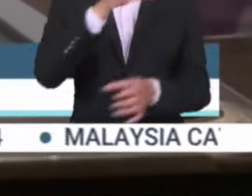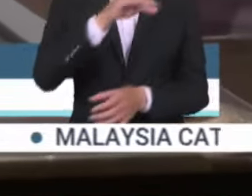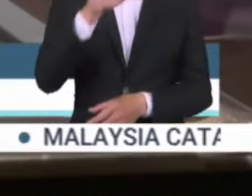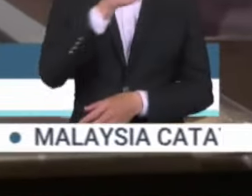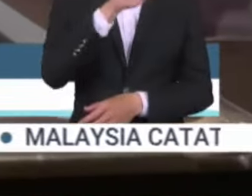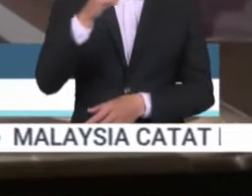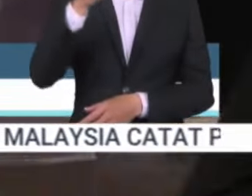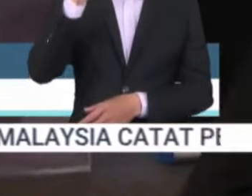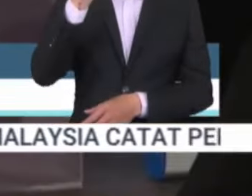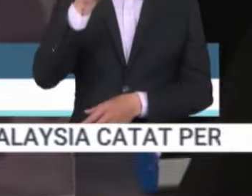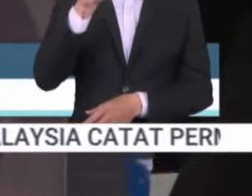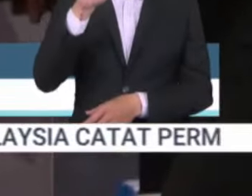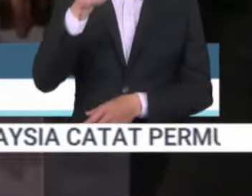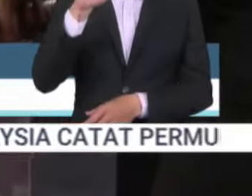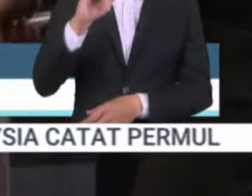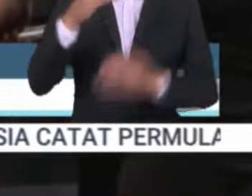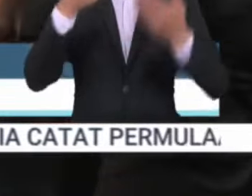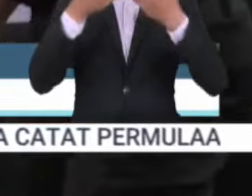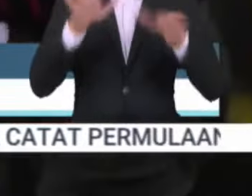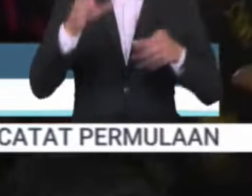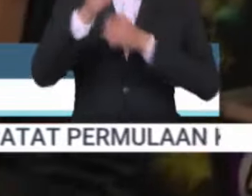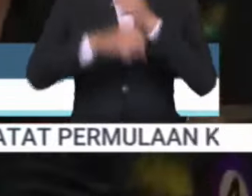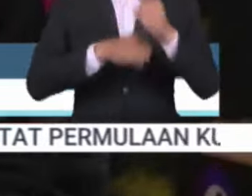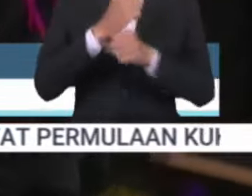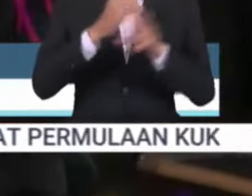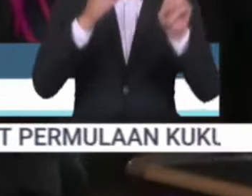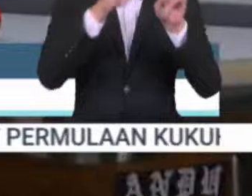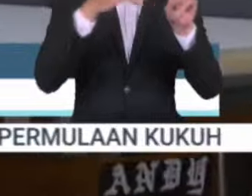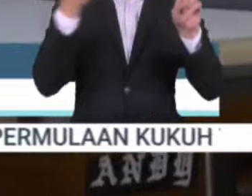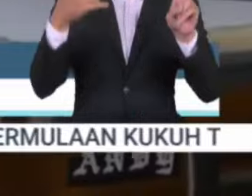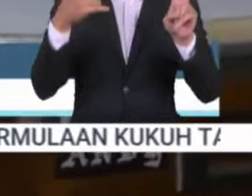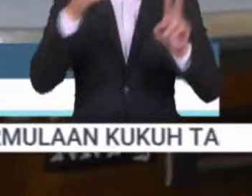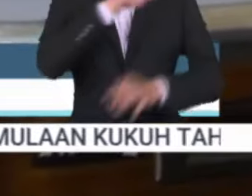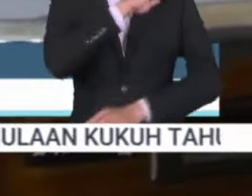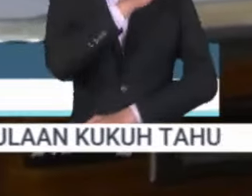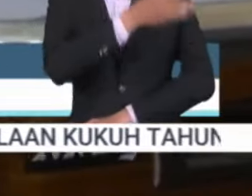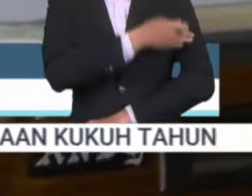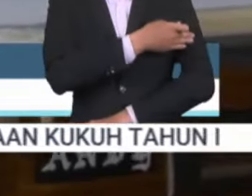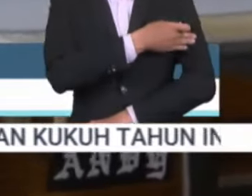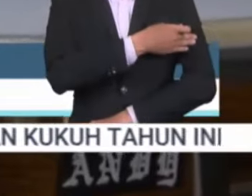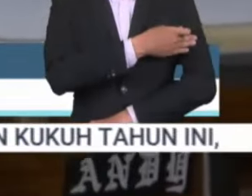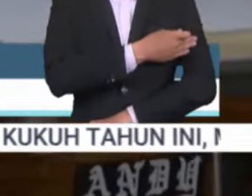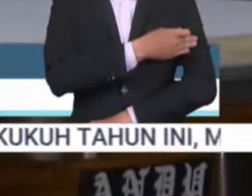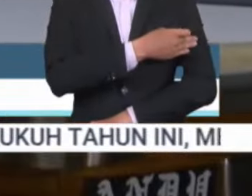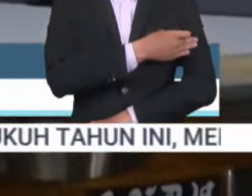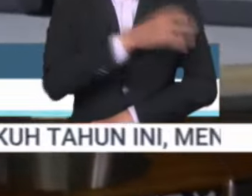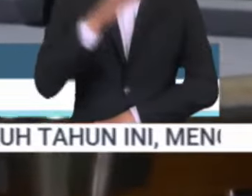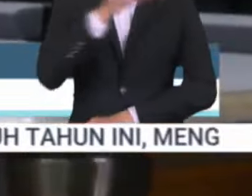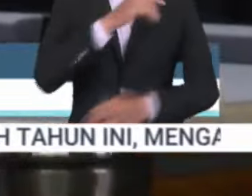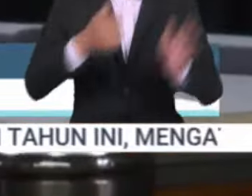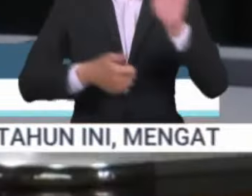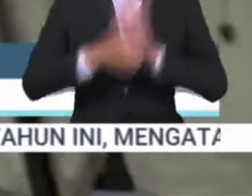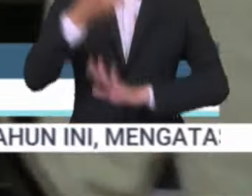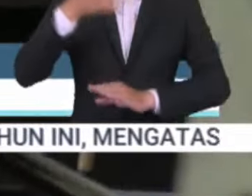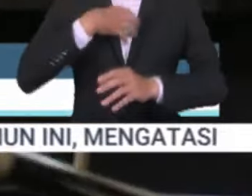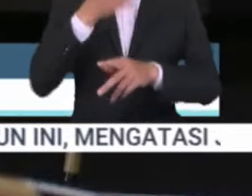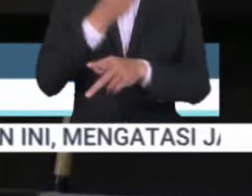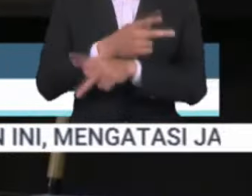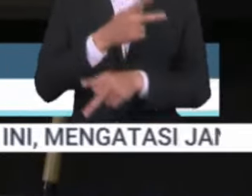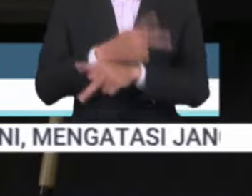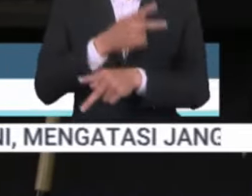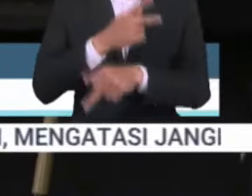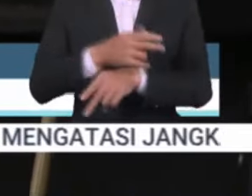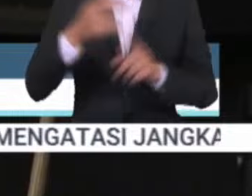juara Miri Mayfest Nine Ball Open 2013 dari Filipina iaitu Cyrus Baroka dan pemenang pingat perak Nine